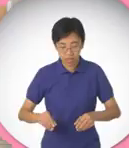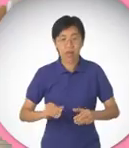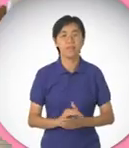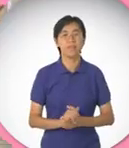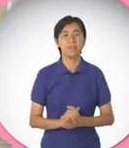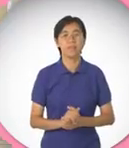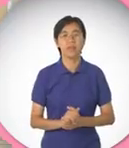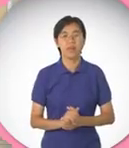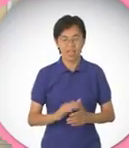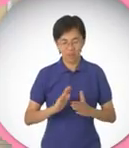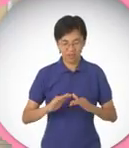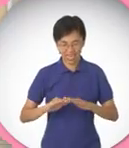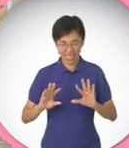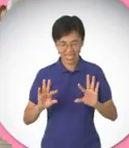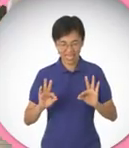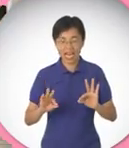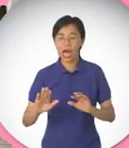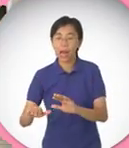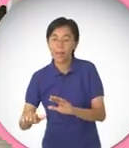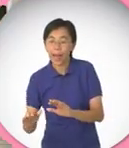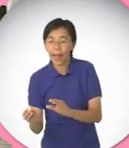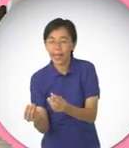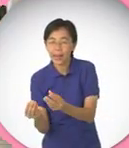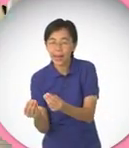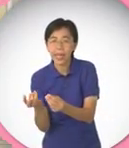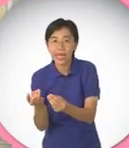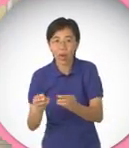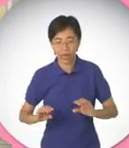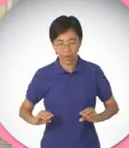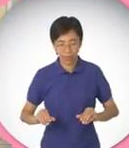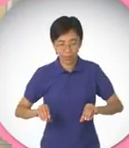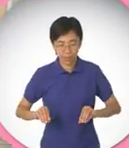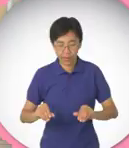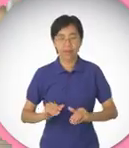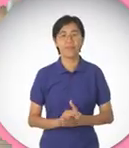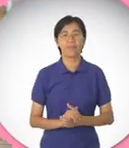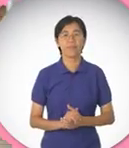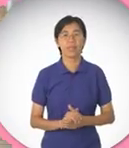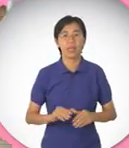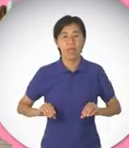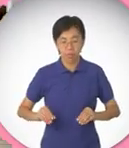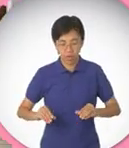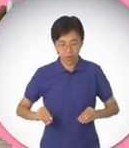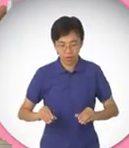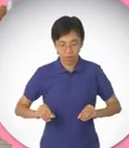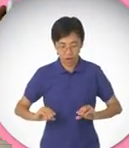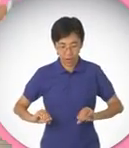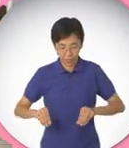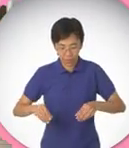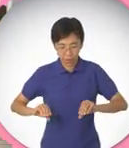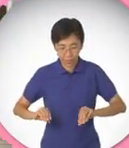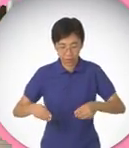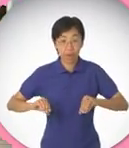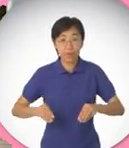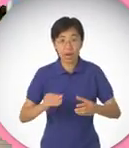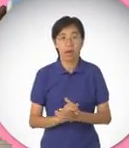จะมือแตะแป้งนิดหน่อยแต่อย่าเยอะนะคะอย่าให้แป้งเข้าไปข้างในเยอะเกินไปนะคะแล้วก็พยายามม้วนให้แน่นๆแล้วแต่ถนัดบางคนฉ